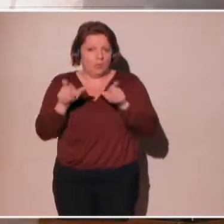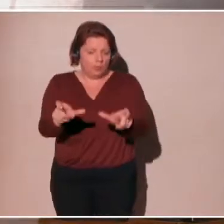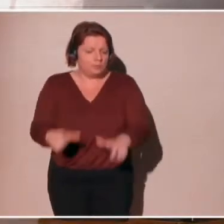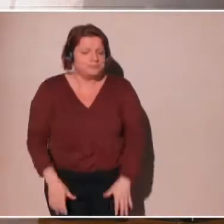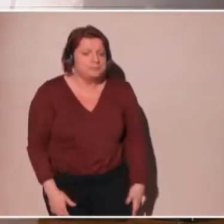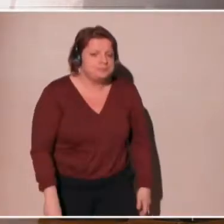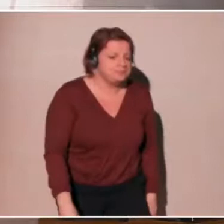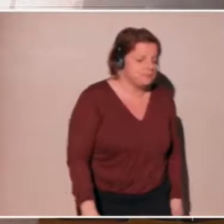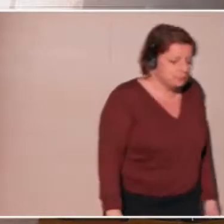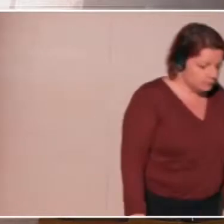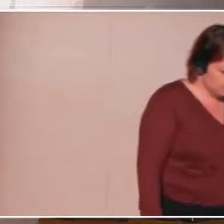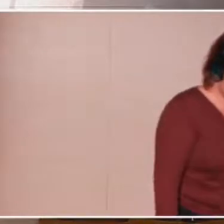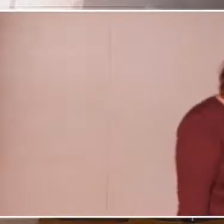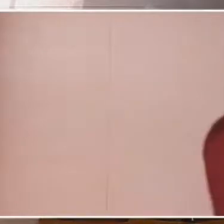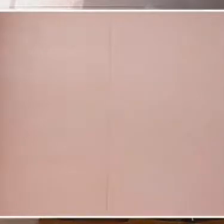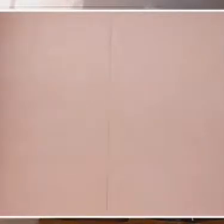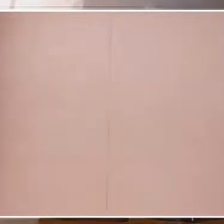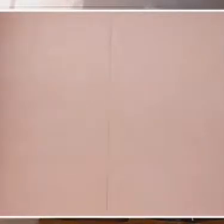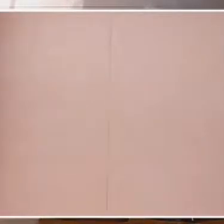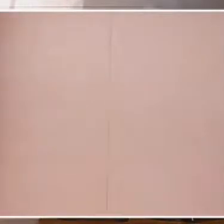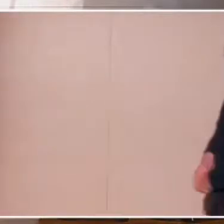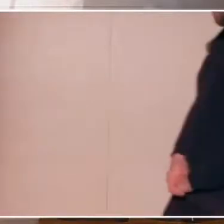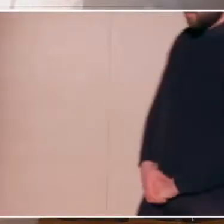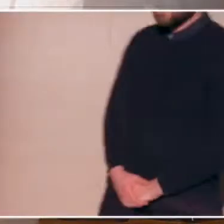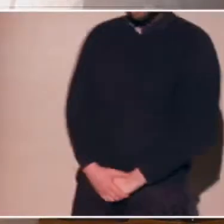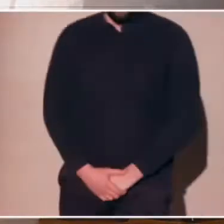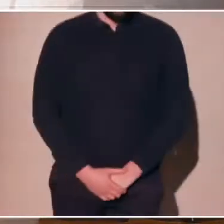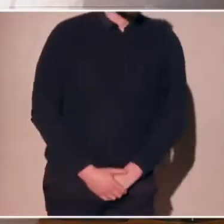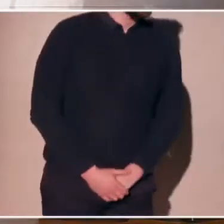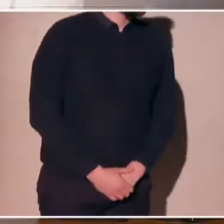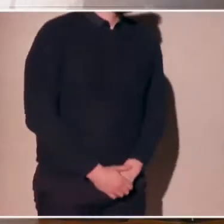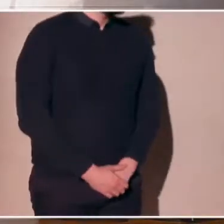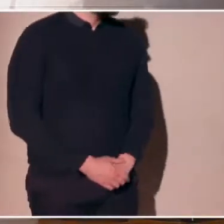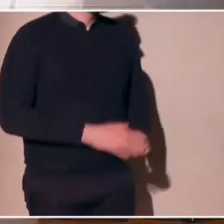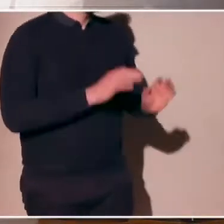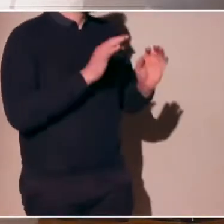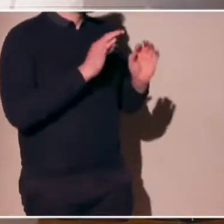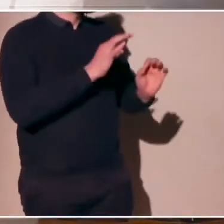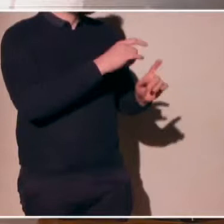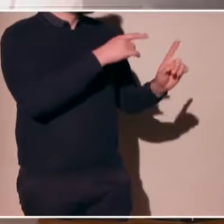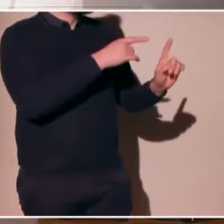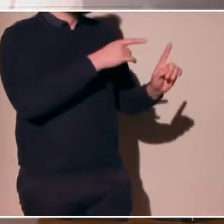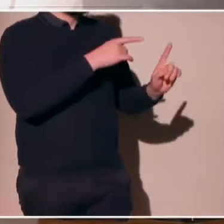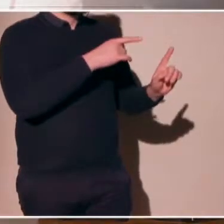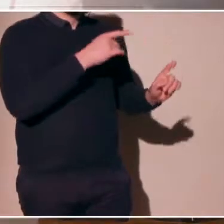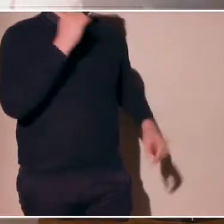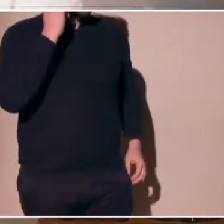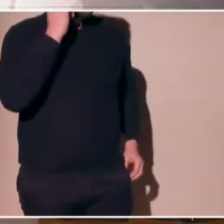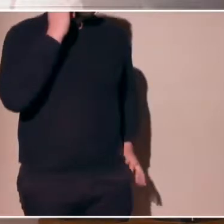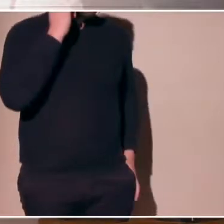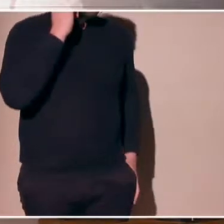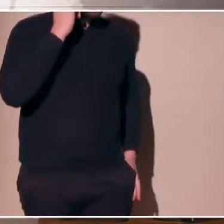Professeur Sweeney, the Villani Mission. Professeur Sweeney, la mission Villani a